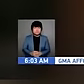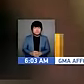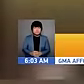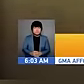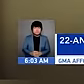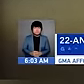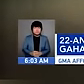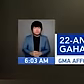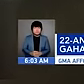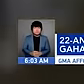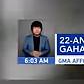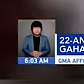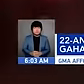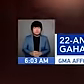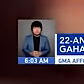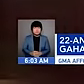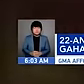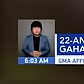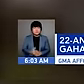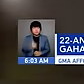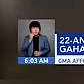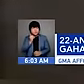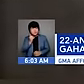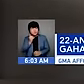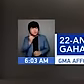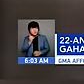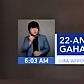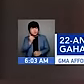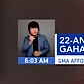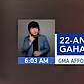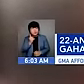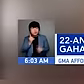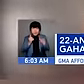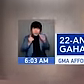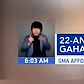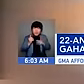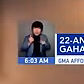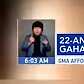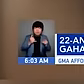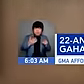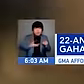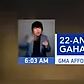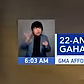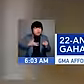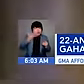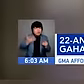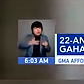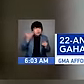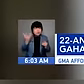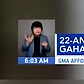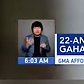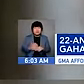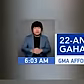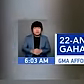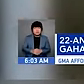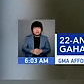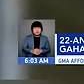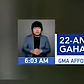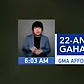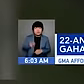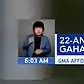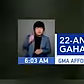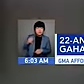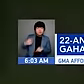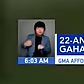Rinig sa video ang paghiyaw ng isang babae. Sinundan nito ng pagarurot ng isang tricycle papalayo sa lugar. Bakit?